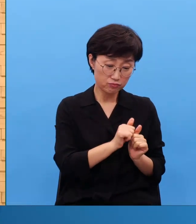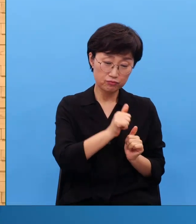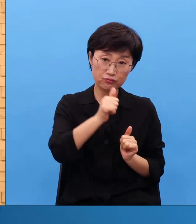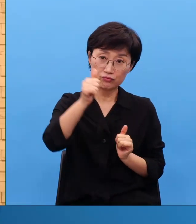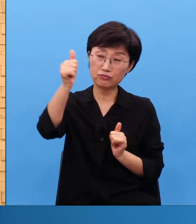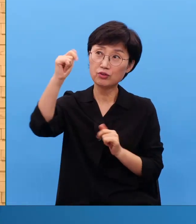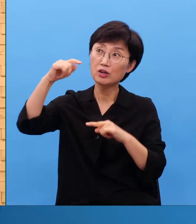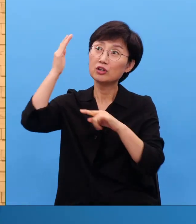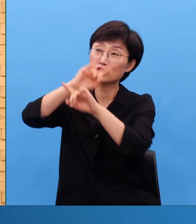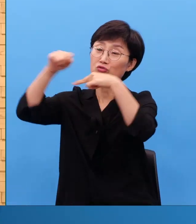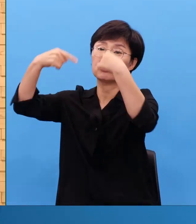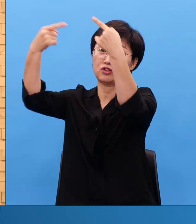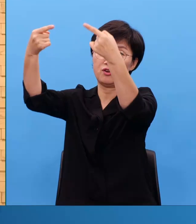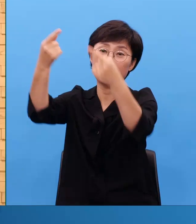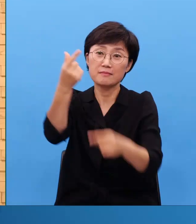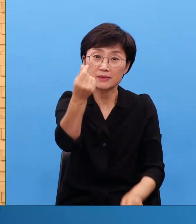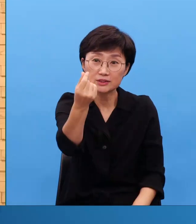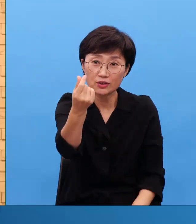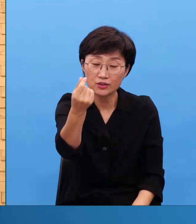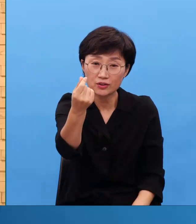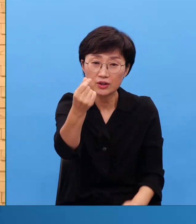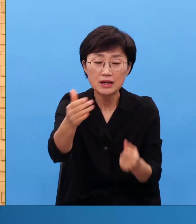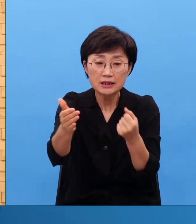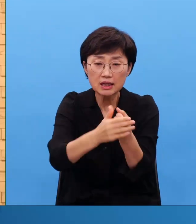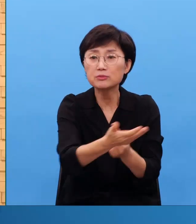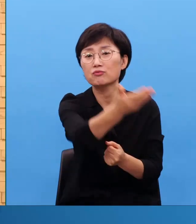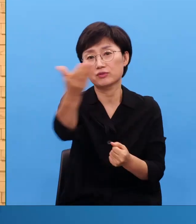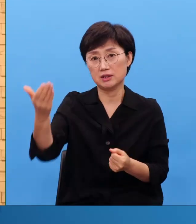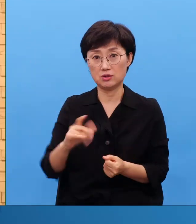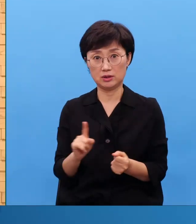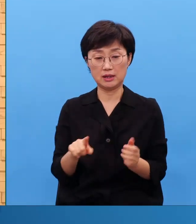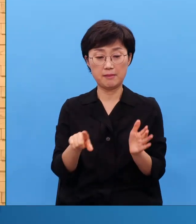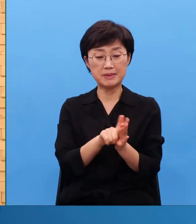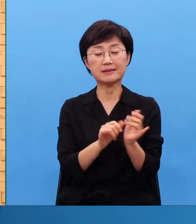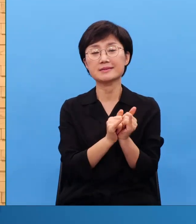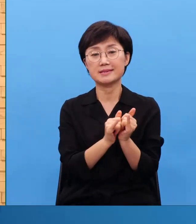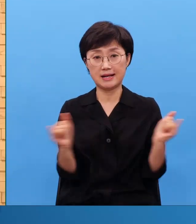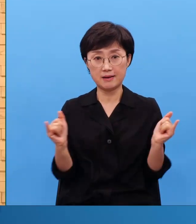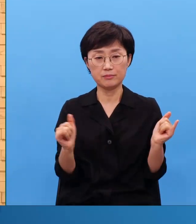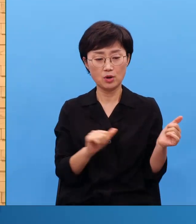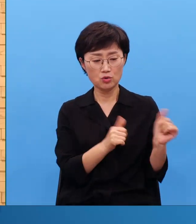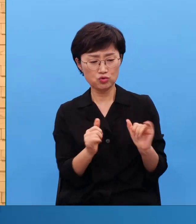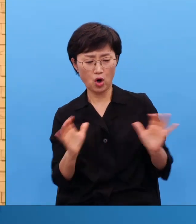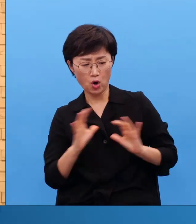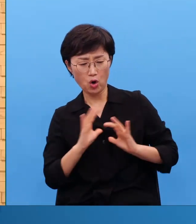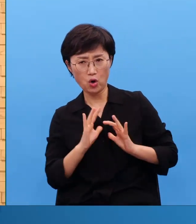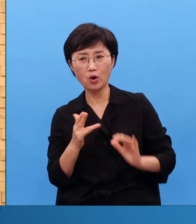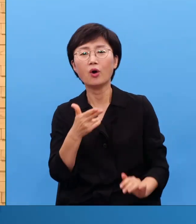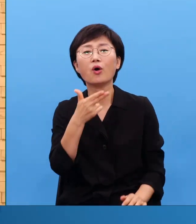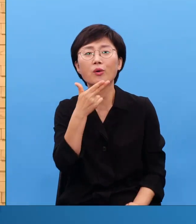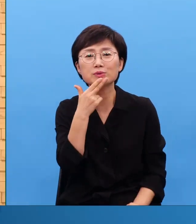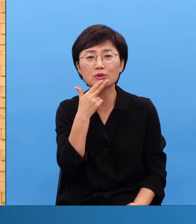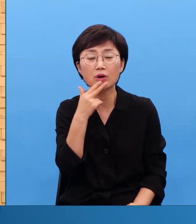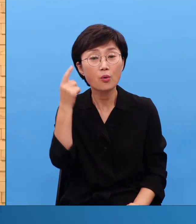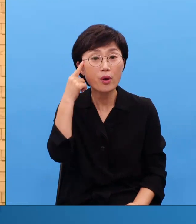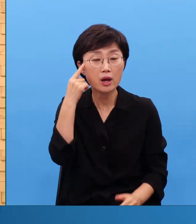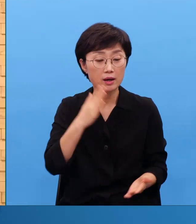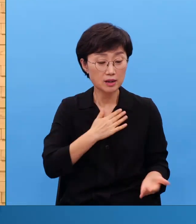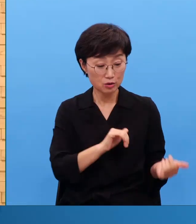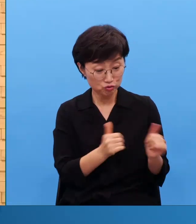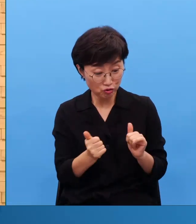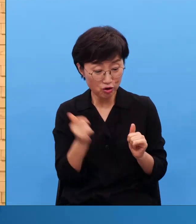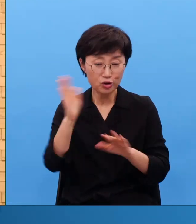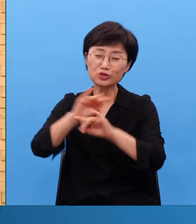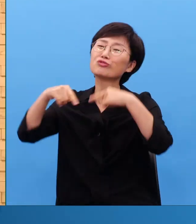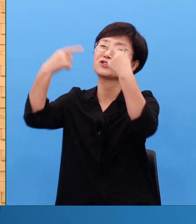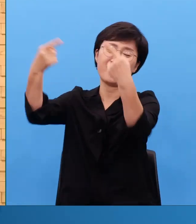on when we pass. 그래서 신자는 죽음을 두려워하지 않습니다. And that's why believers do not fear death. 근데 더 중요한 거는 그 왜 절기를 지키느냐? But